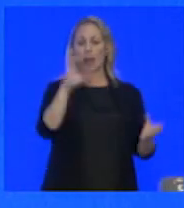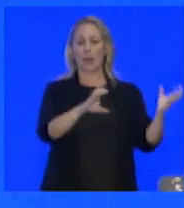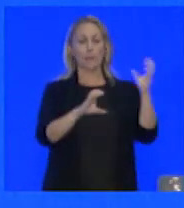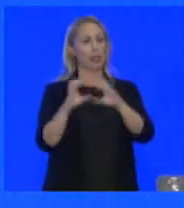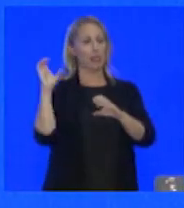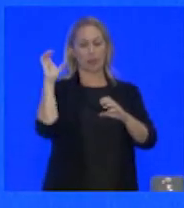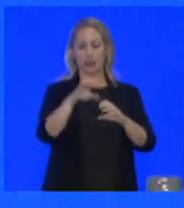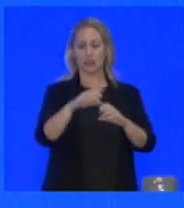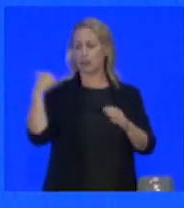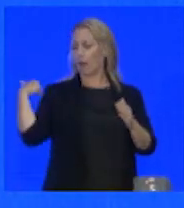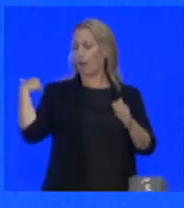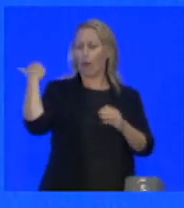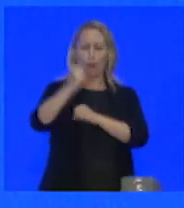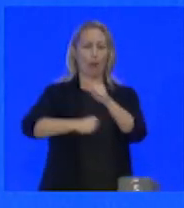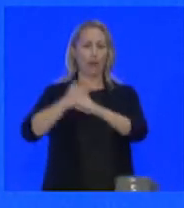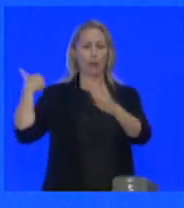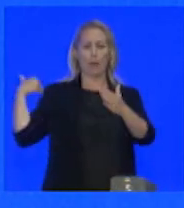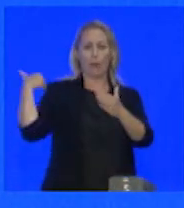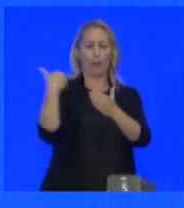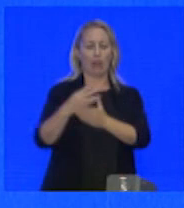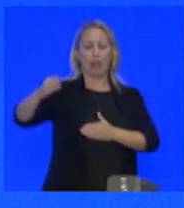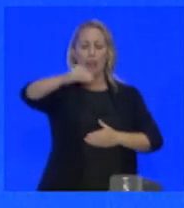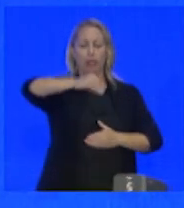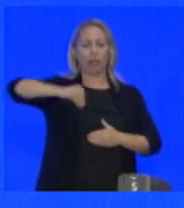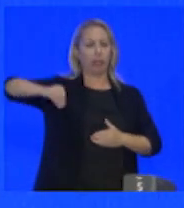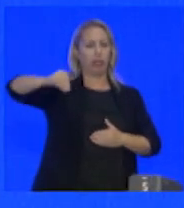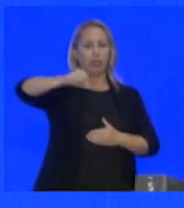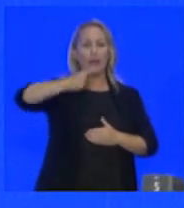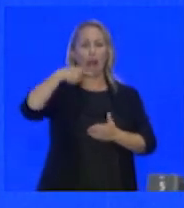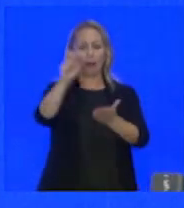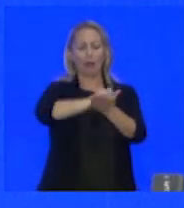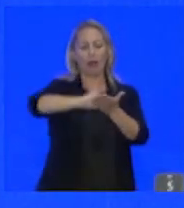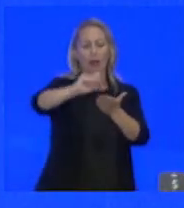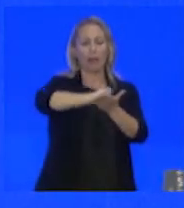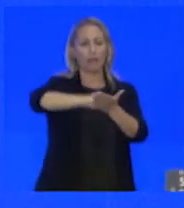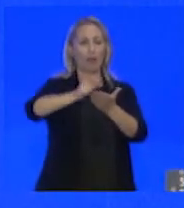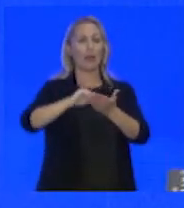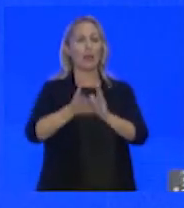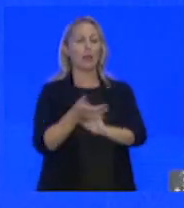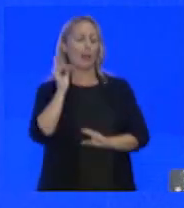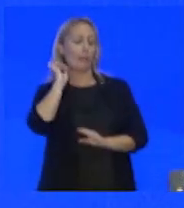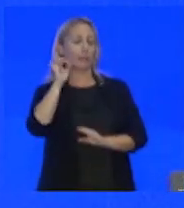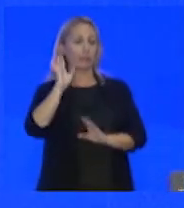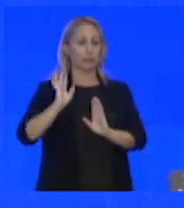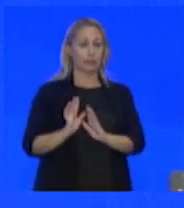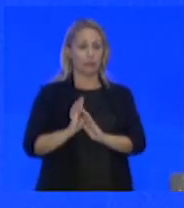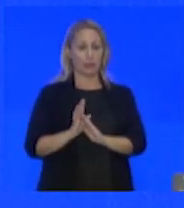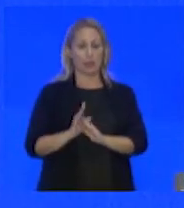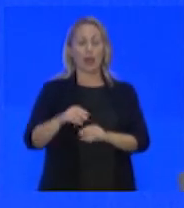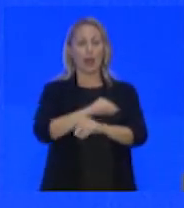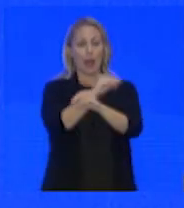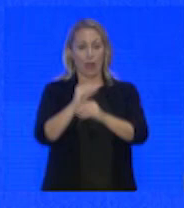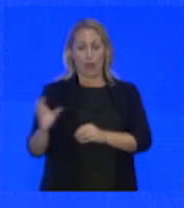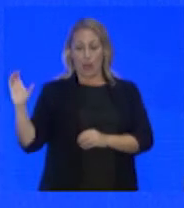βάλτωναν για χρόνια στα γρανάζια της γραφειοκρατίας αλλά και της πολιτικής αδιαφορίας.